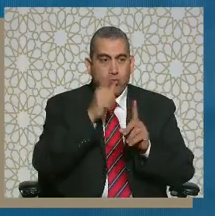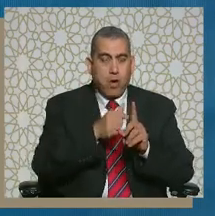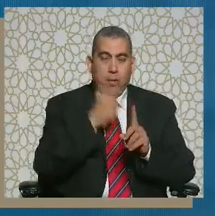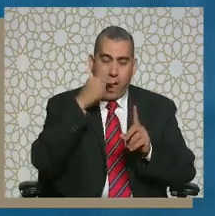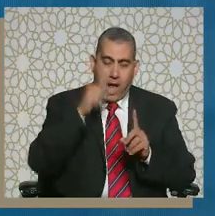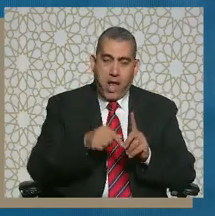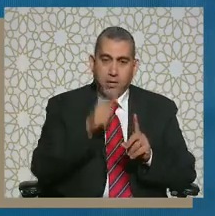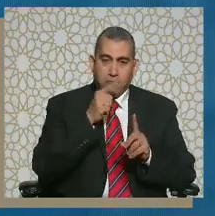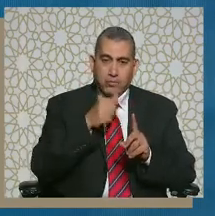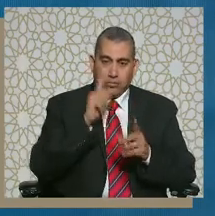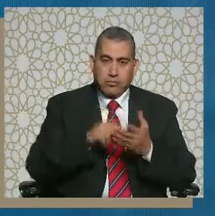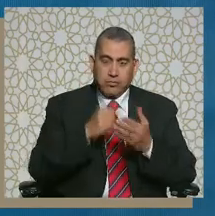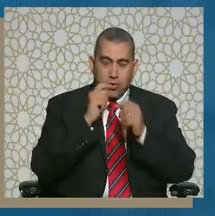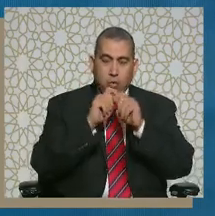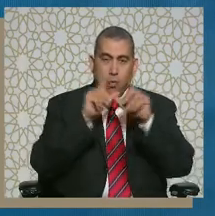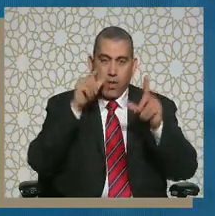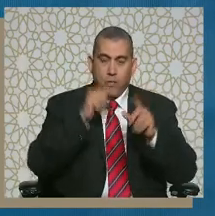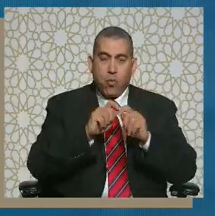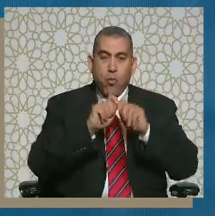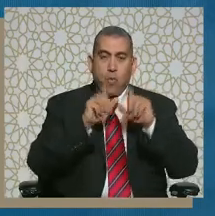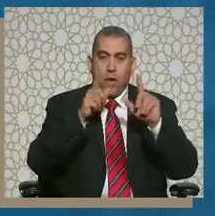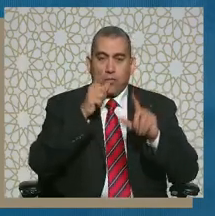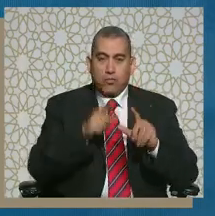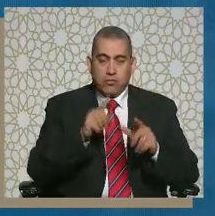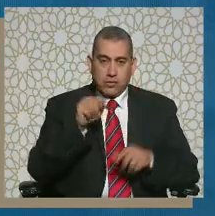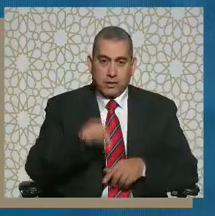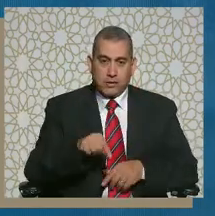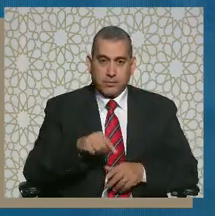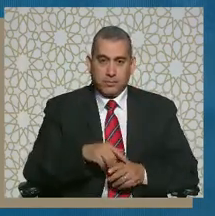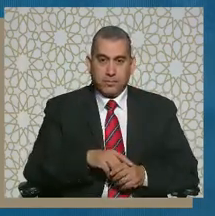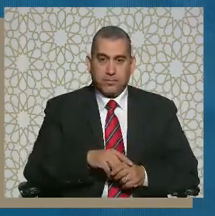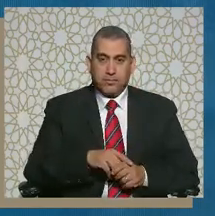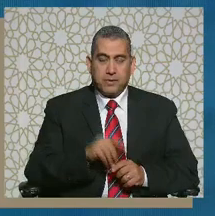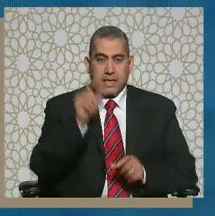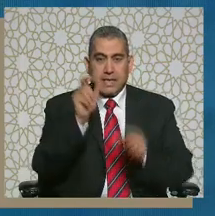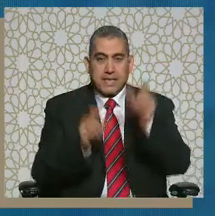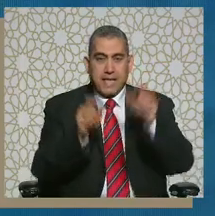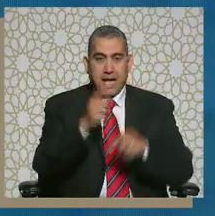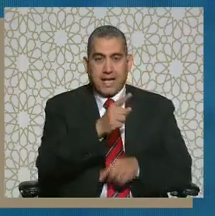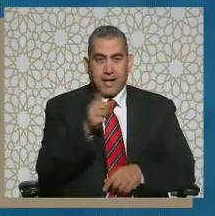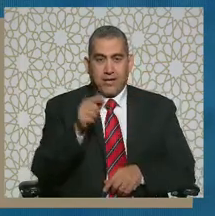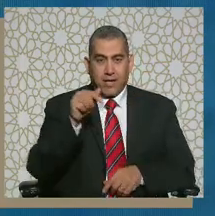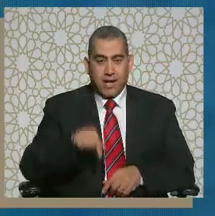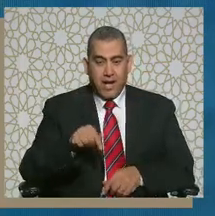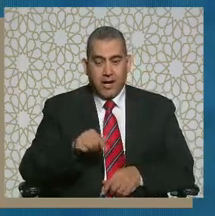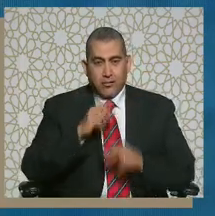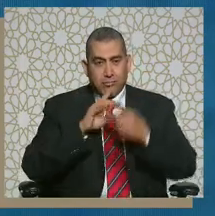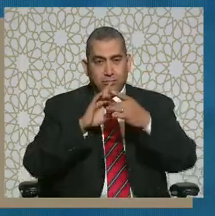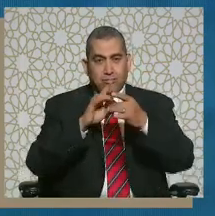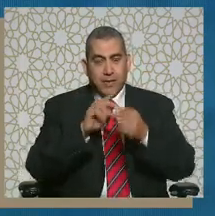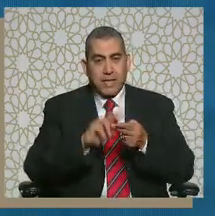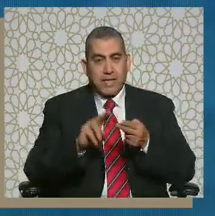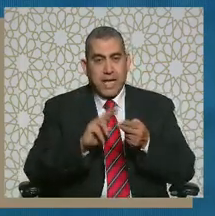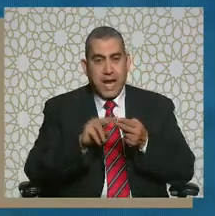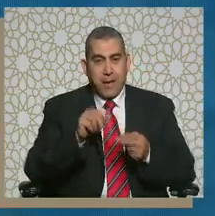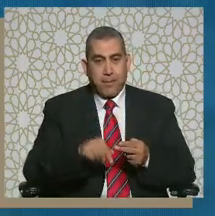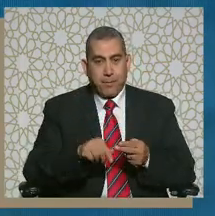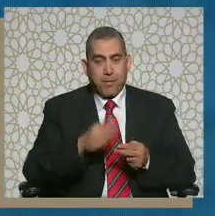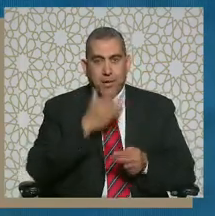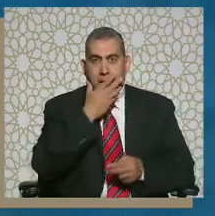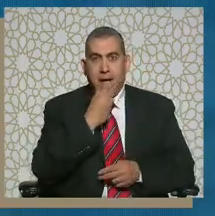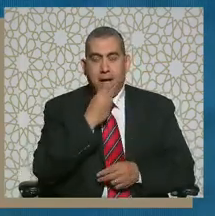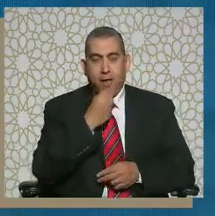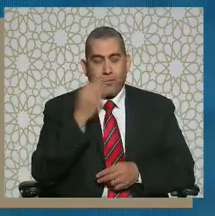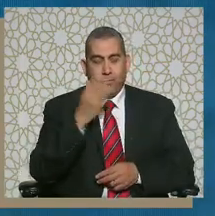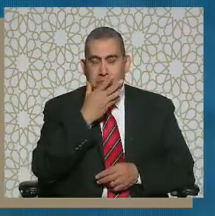وسلم الذي اظهره واضحا لنا يا ساده احنا النهارده اتكلمنا عن سلام ما احلاه